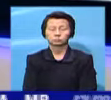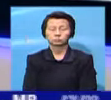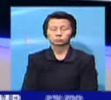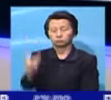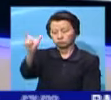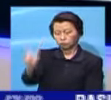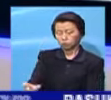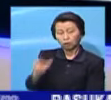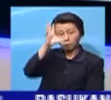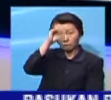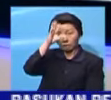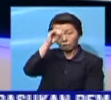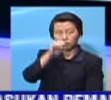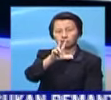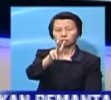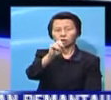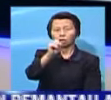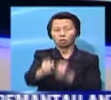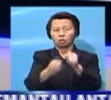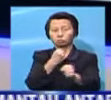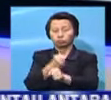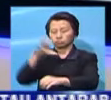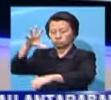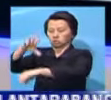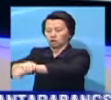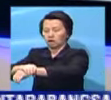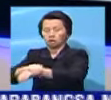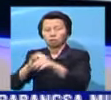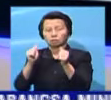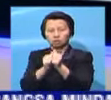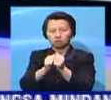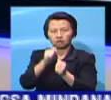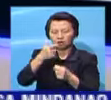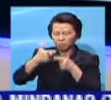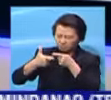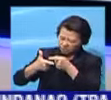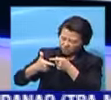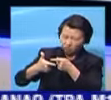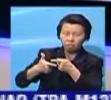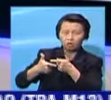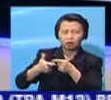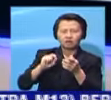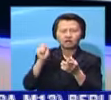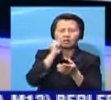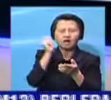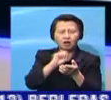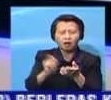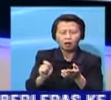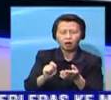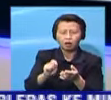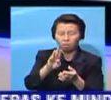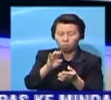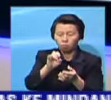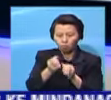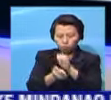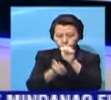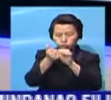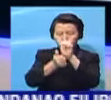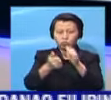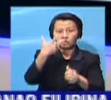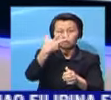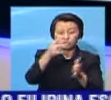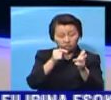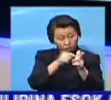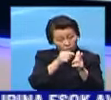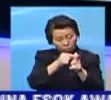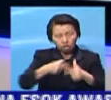seorang lelaki berusia 30 tahun ditahan bersama sejenis pistol berbentuk pen bom asap dan tiga peluruh